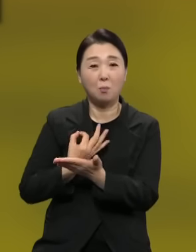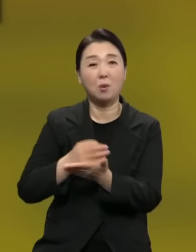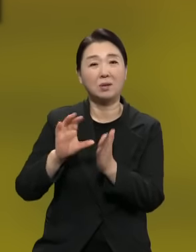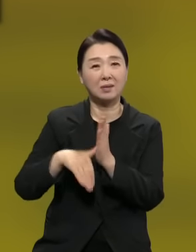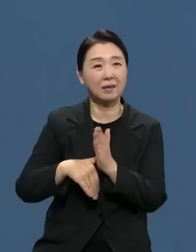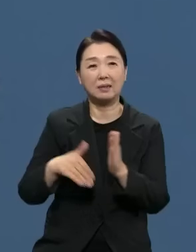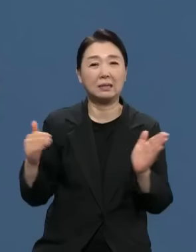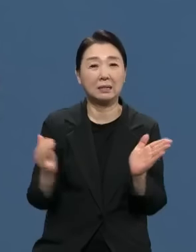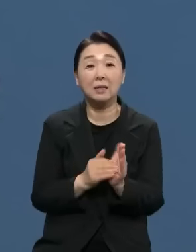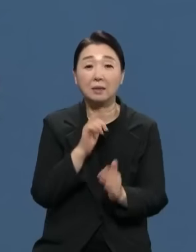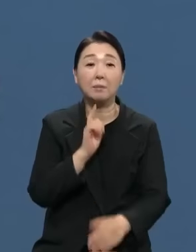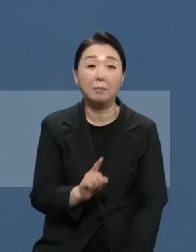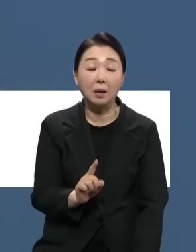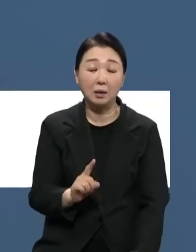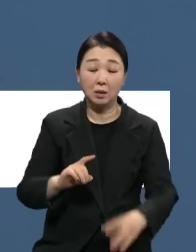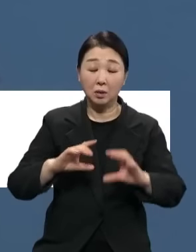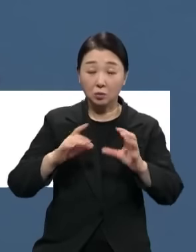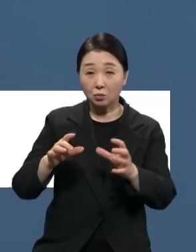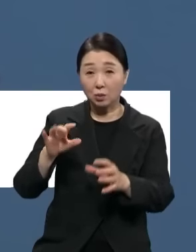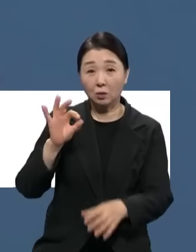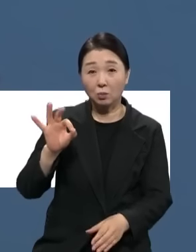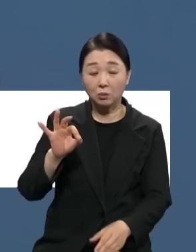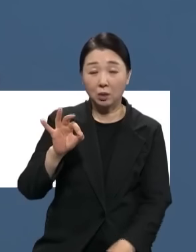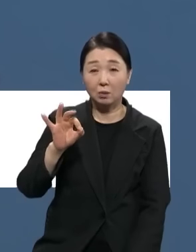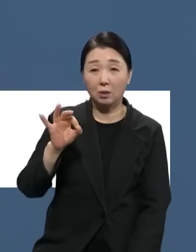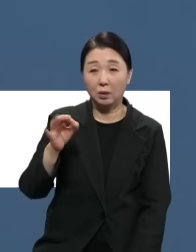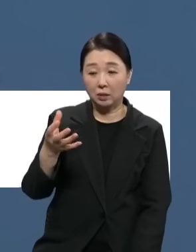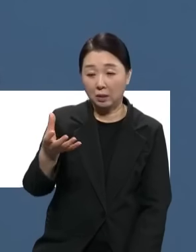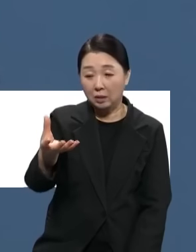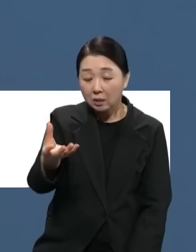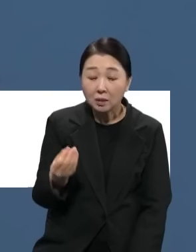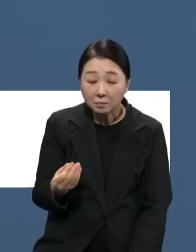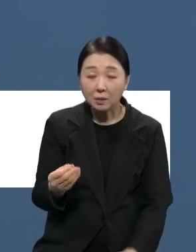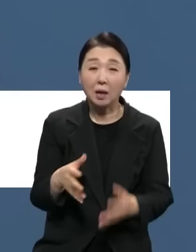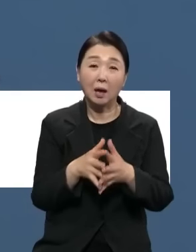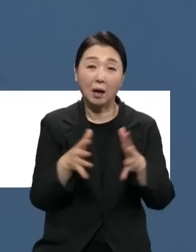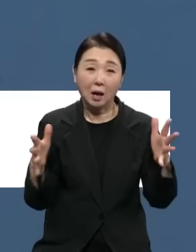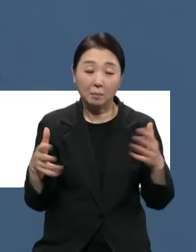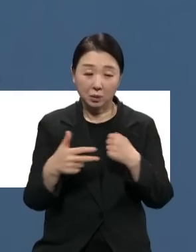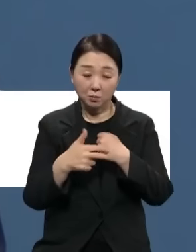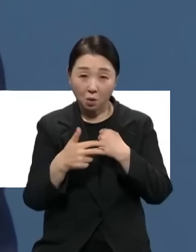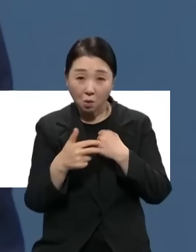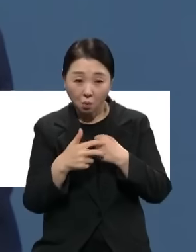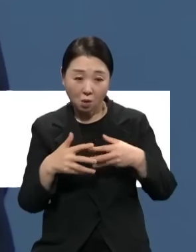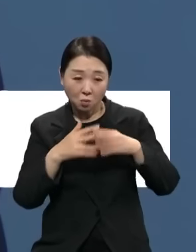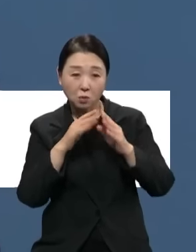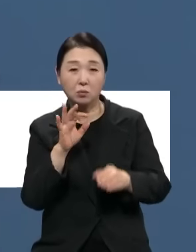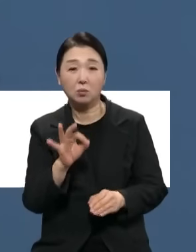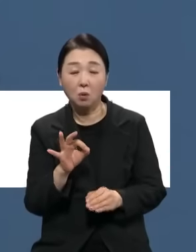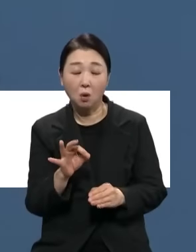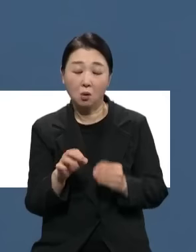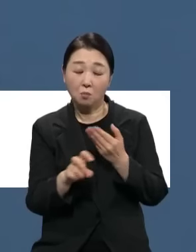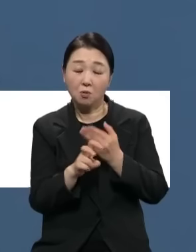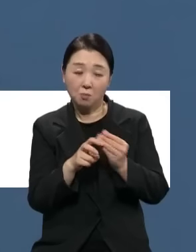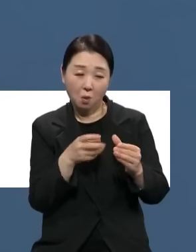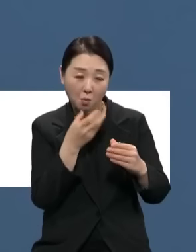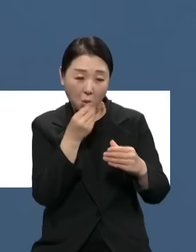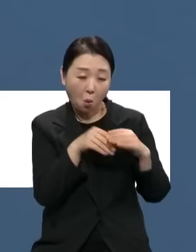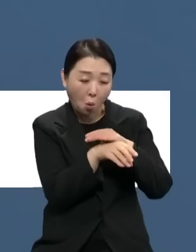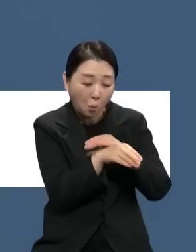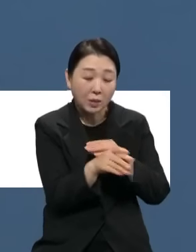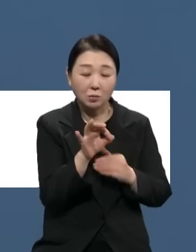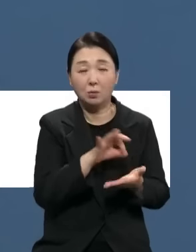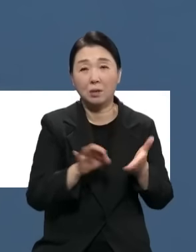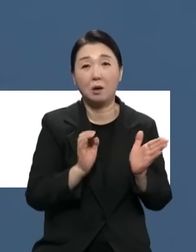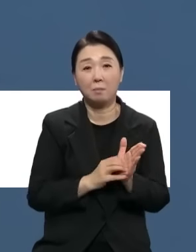했습니다 국가 재정으로 마련된 임대 아파트나 병원 경찰서 등 공공 건축 비용이 불법적인 로비 자금으로 이용되었고 그 결과 국민의